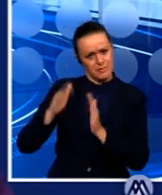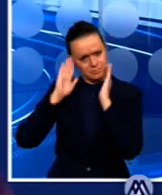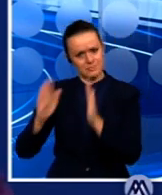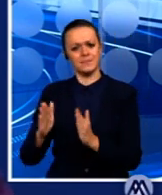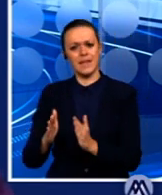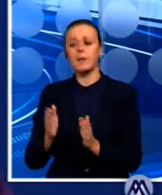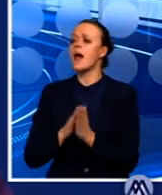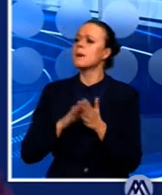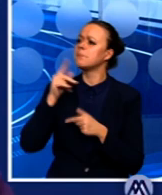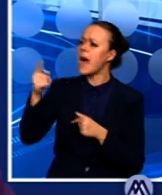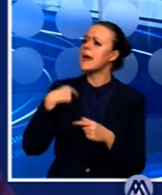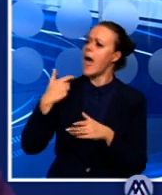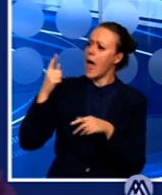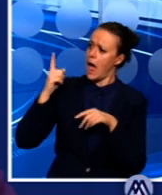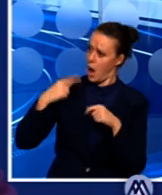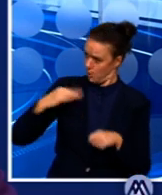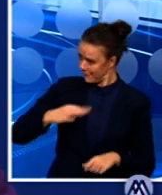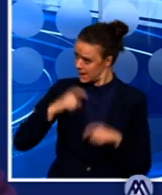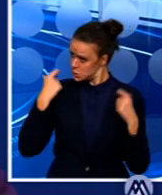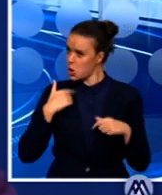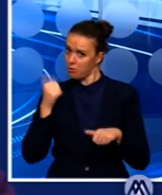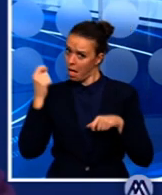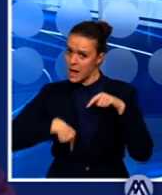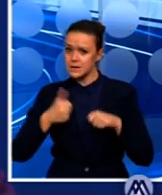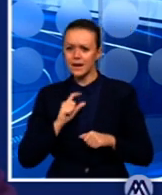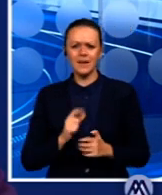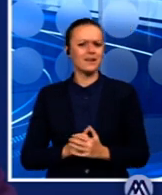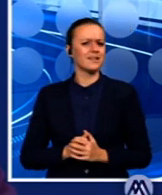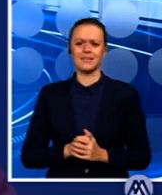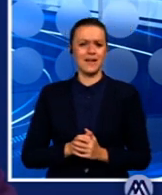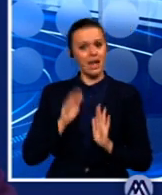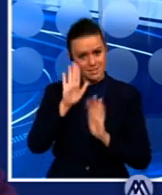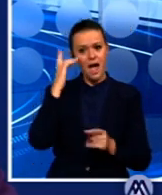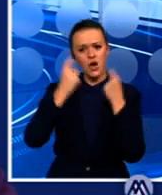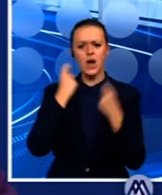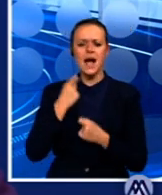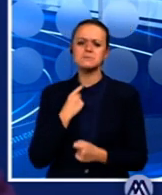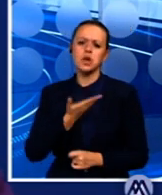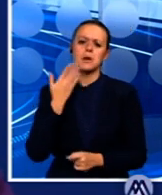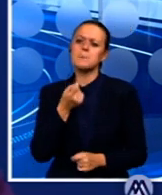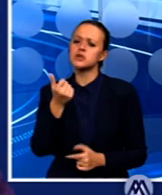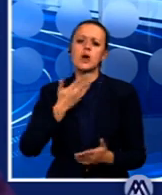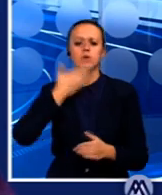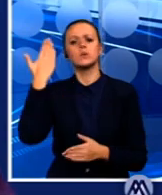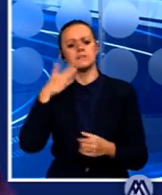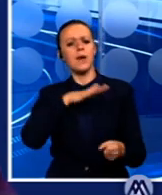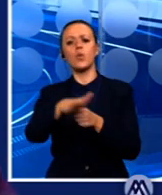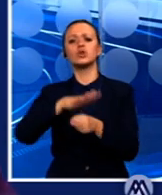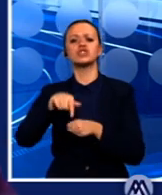kazni, da li postoje mjesta gde to baš ne mora da se radi, nikako ne možemo da pobedimo u borbi sa ovim virusom.